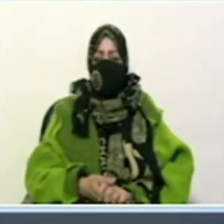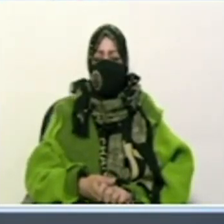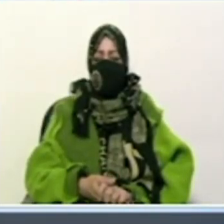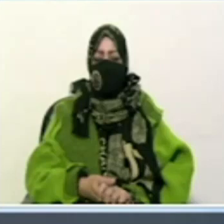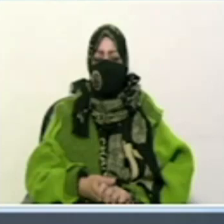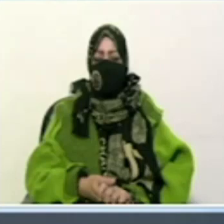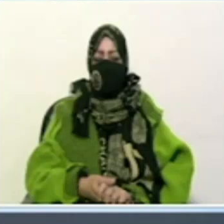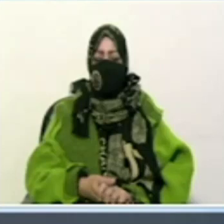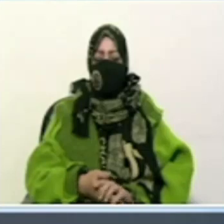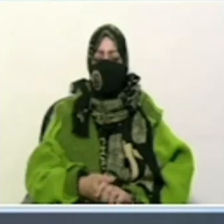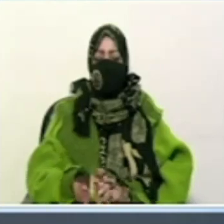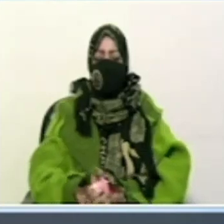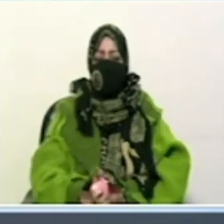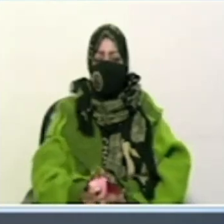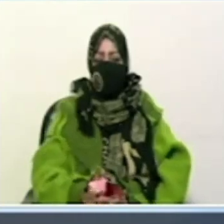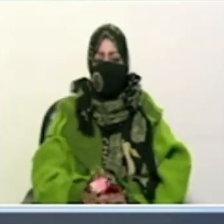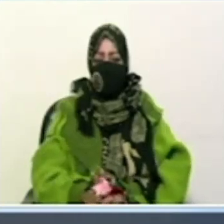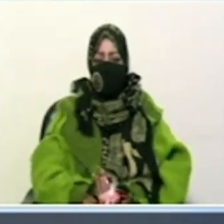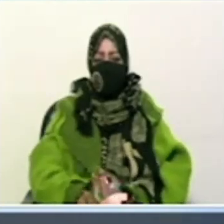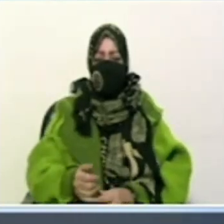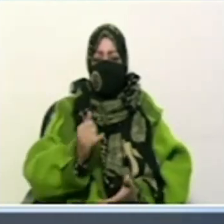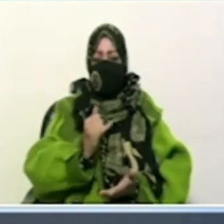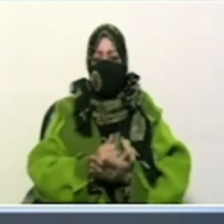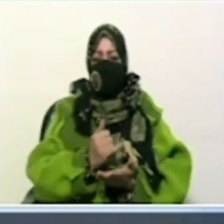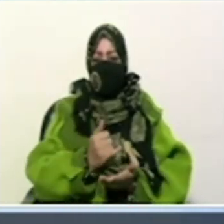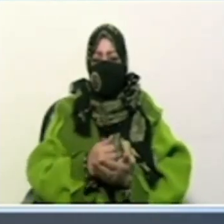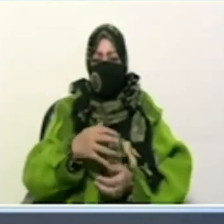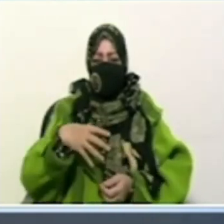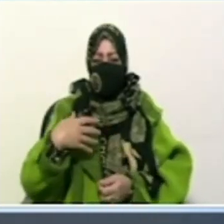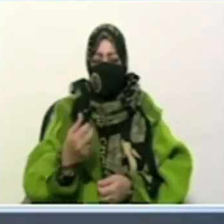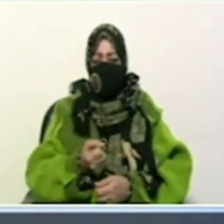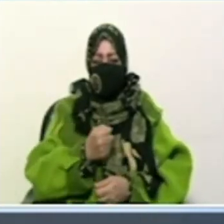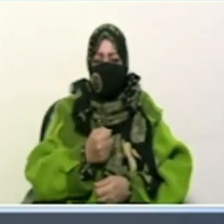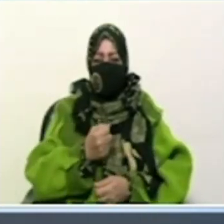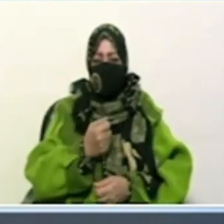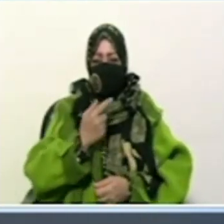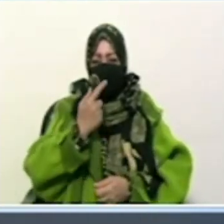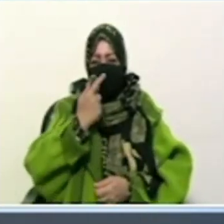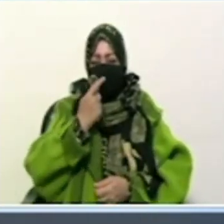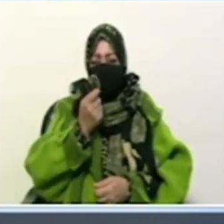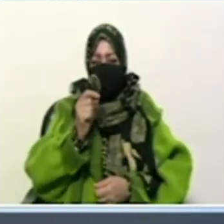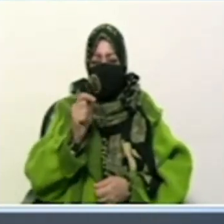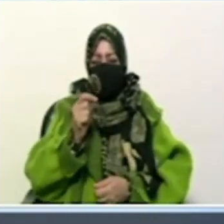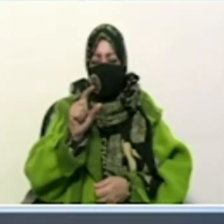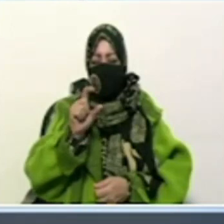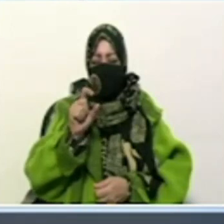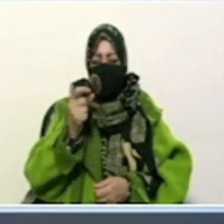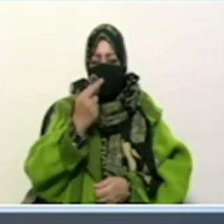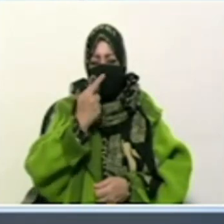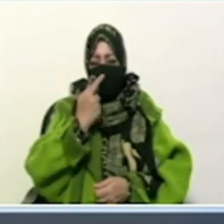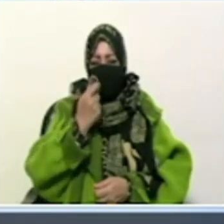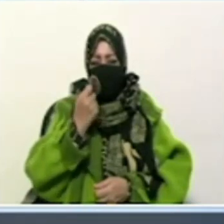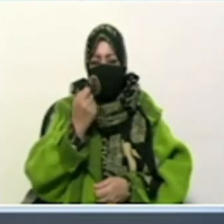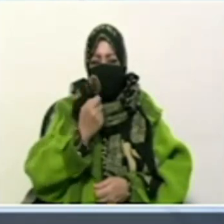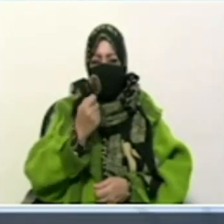لها تأثيرا على الدماغ والعقل، هذا مما ورد إلي يعني من الأسئلة.